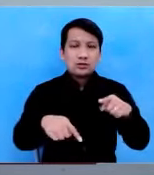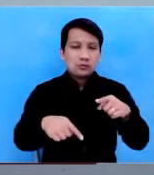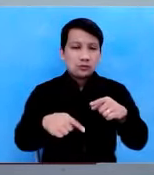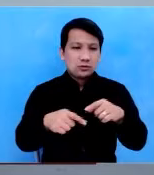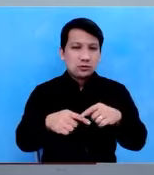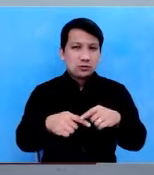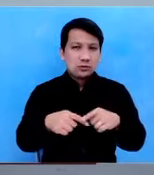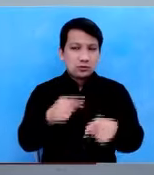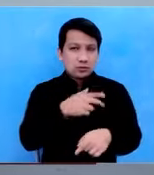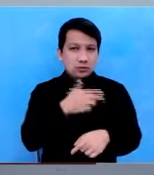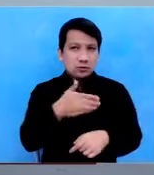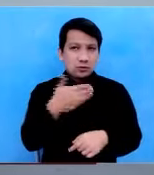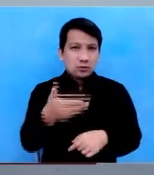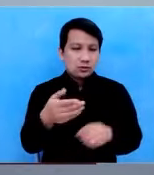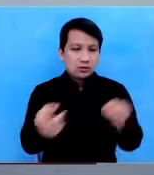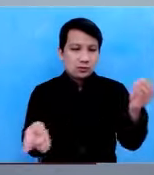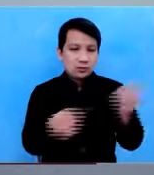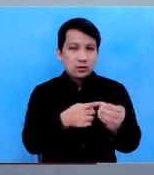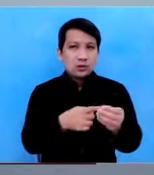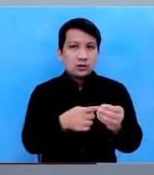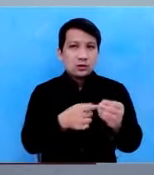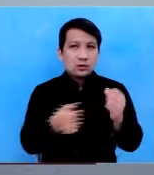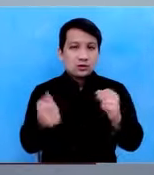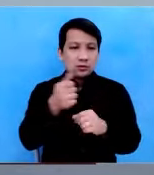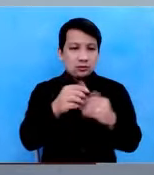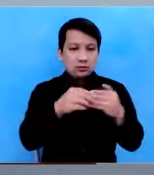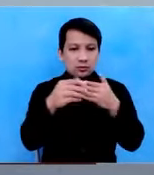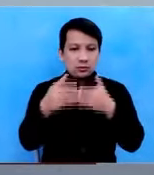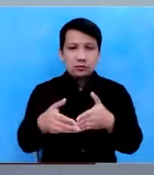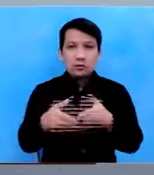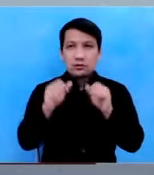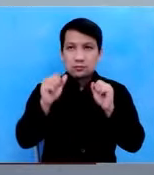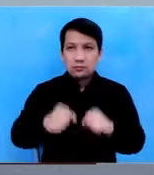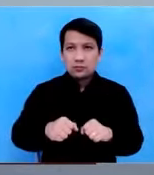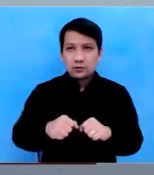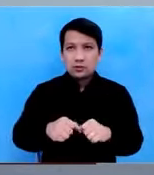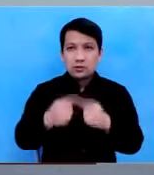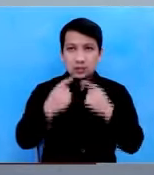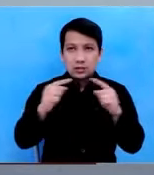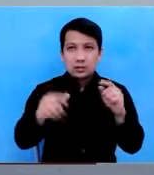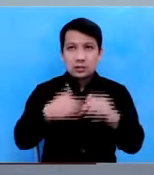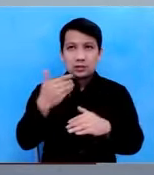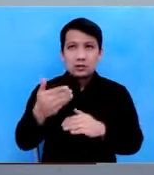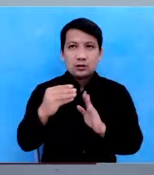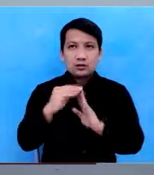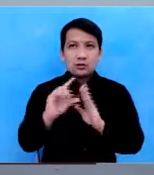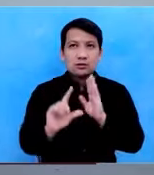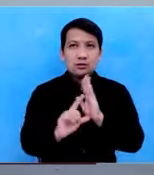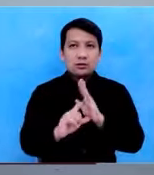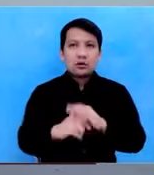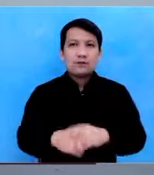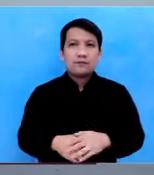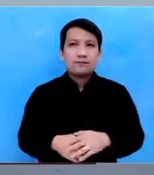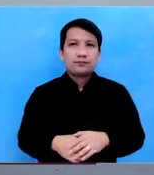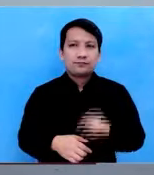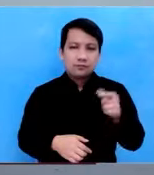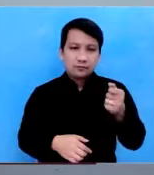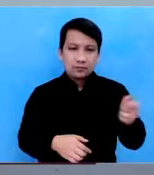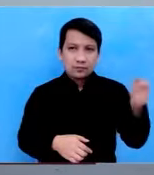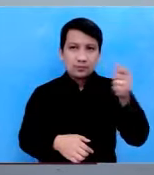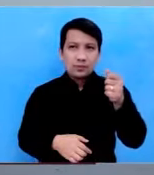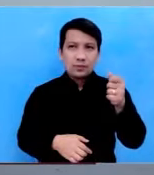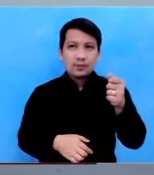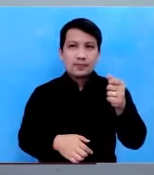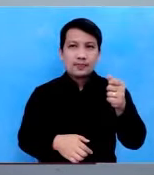para patalsikin ang isang civilian leader at saka sila magdedeklara ng martial law. Si Marcos ginamit ang loophole